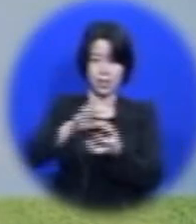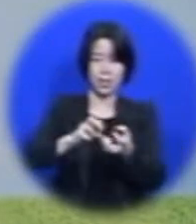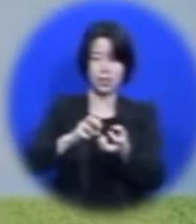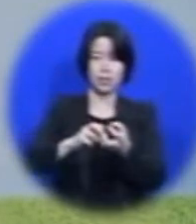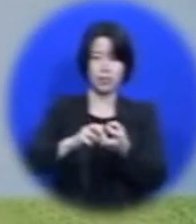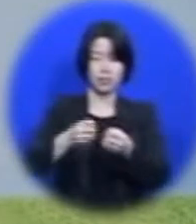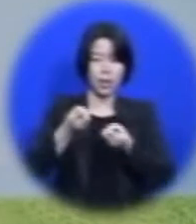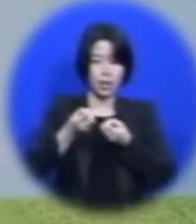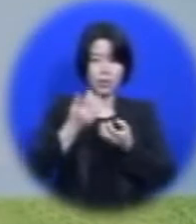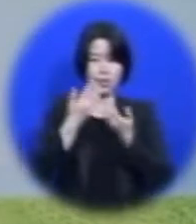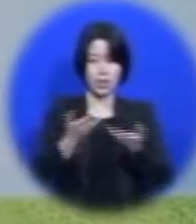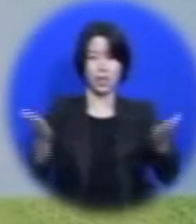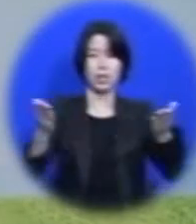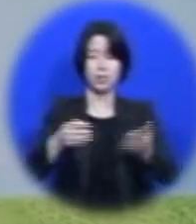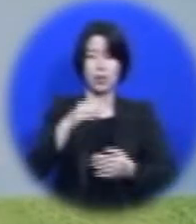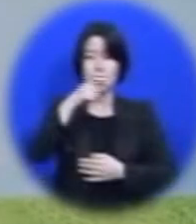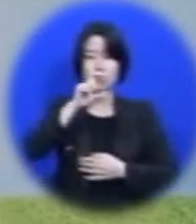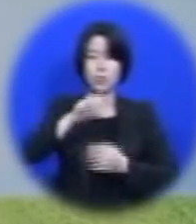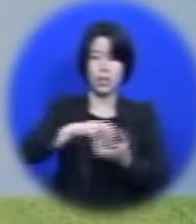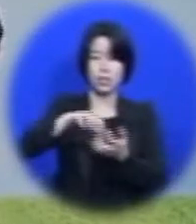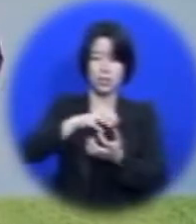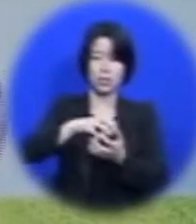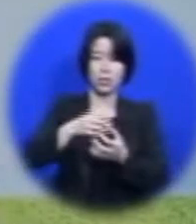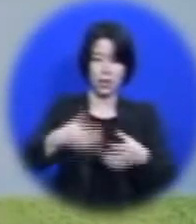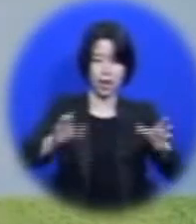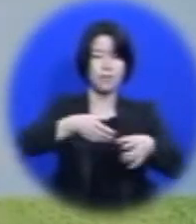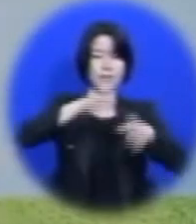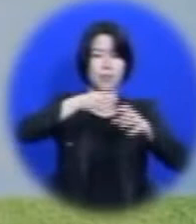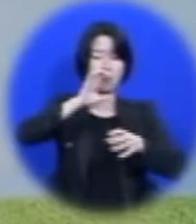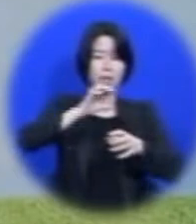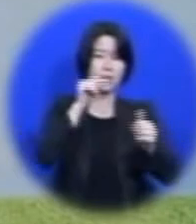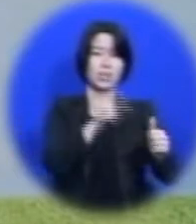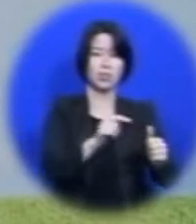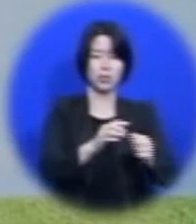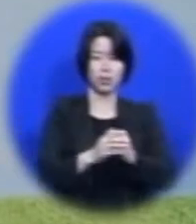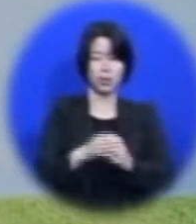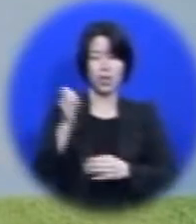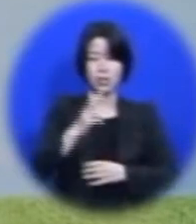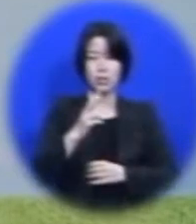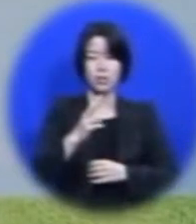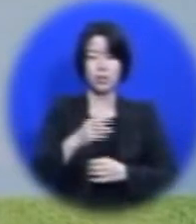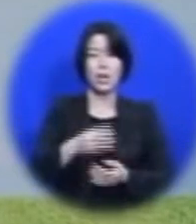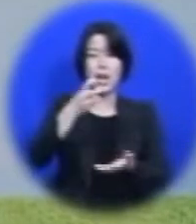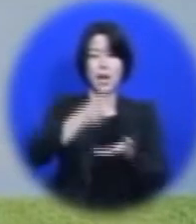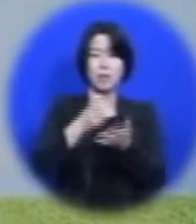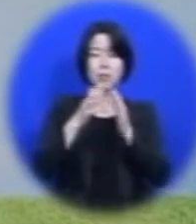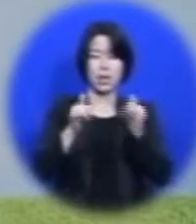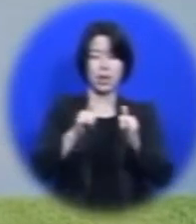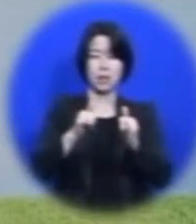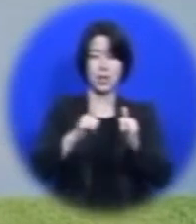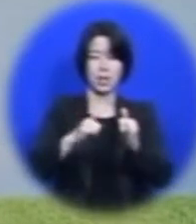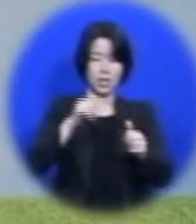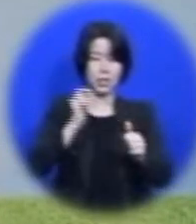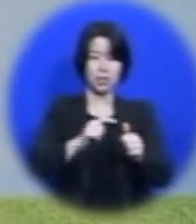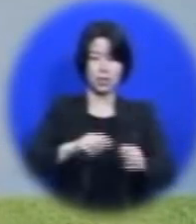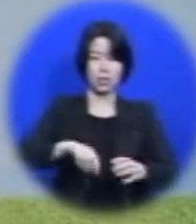다 마시라고 그랬어요. 물에 타가지고 다 마셔, 다 마셔. 그리고는 레위인들에게 시켜서 칼을